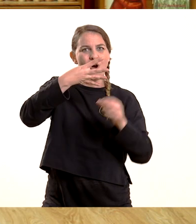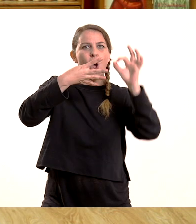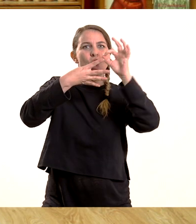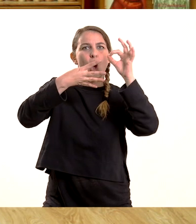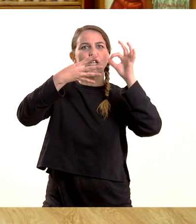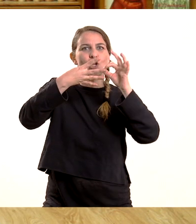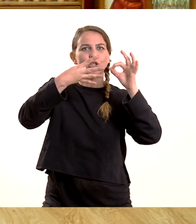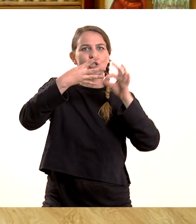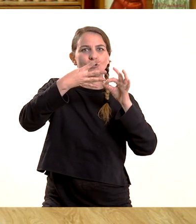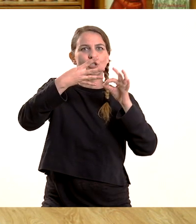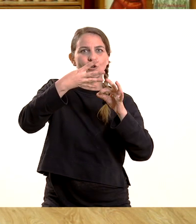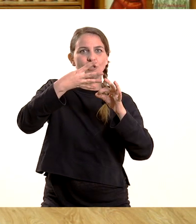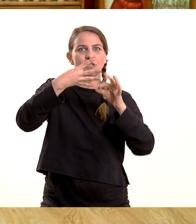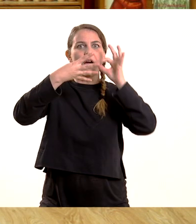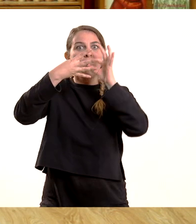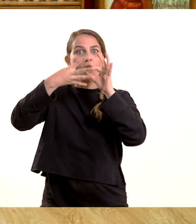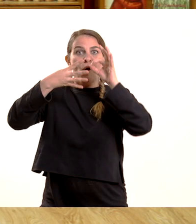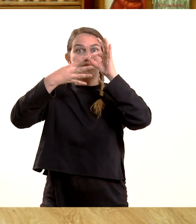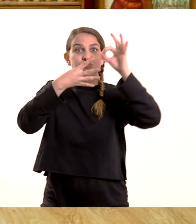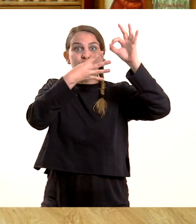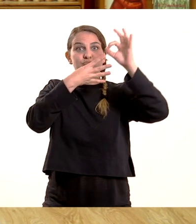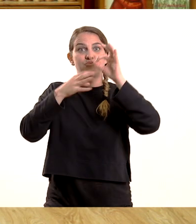Οι νότες βγήκαν από το χαρτί.